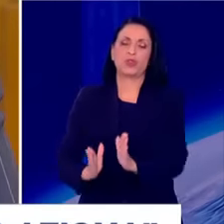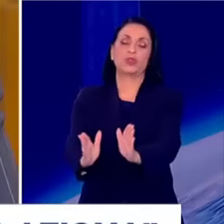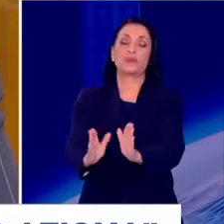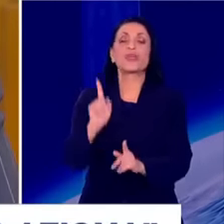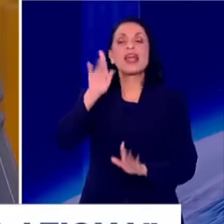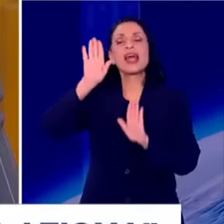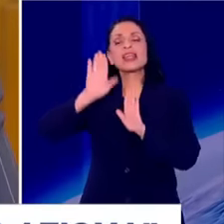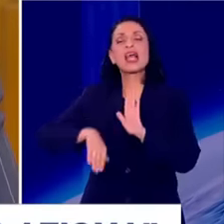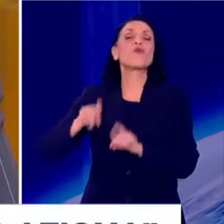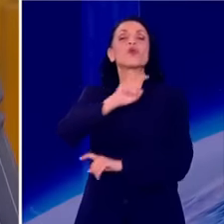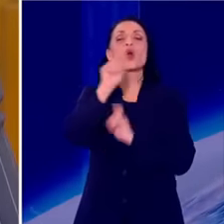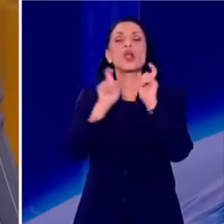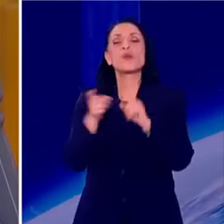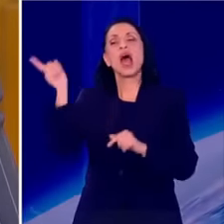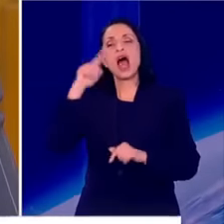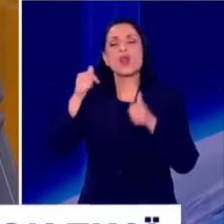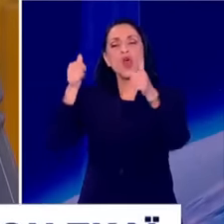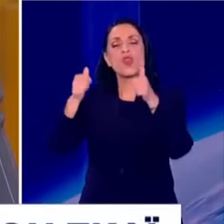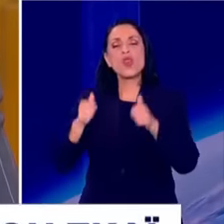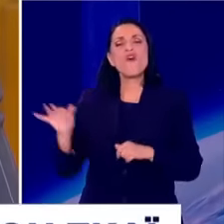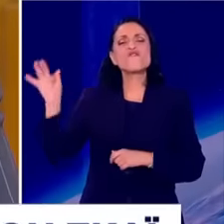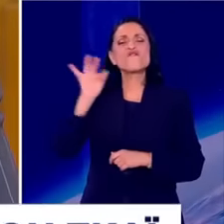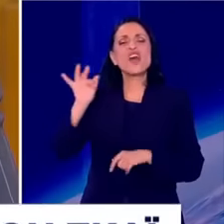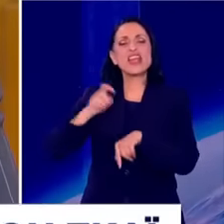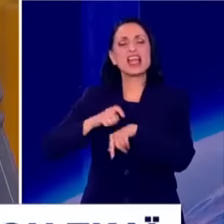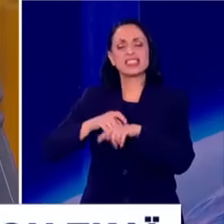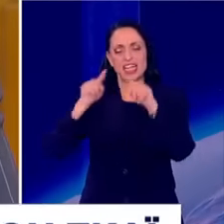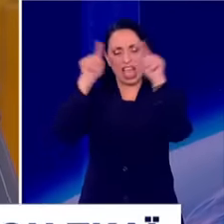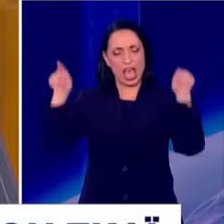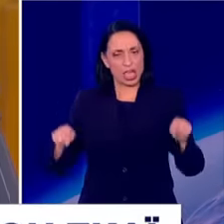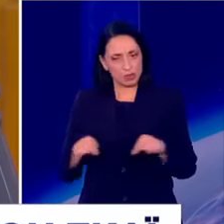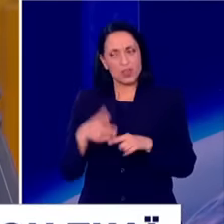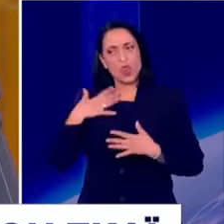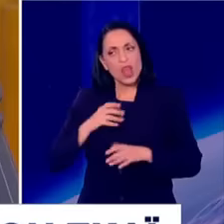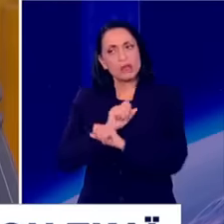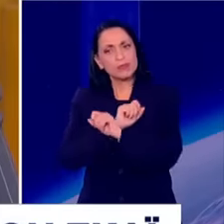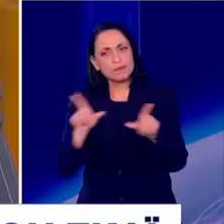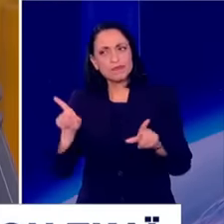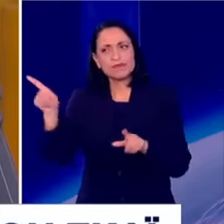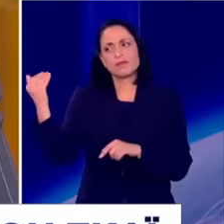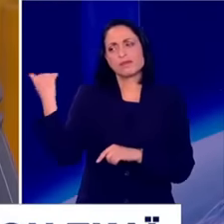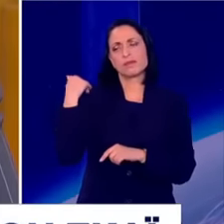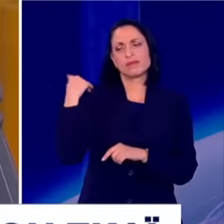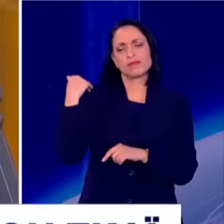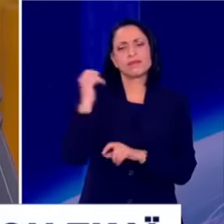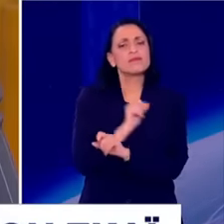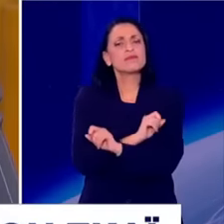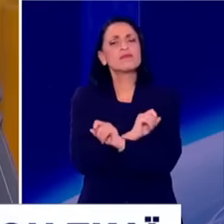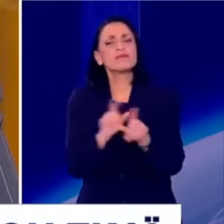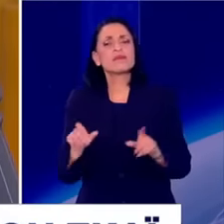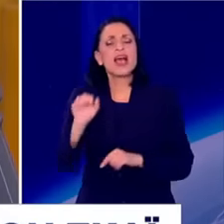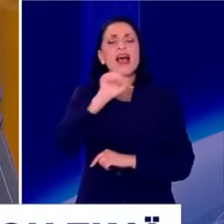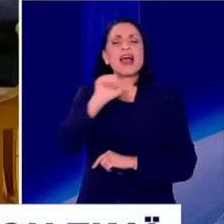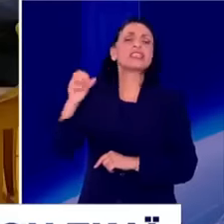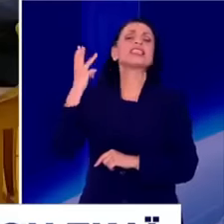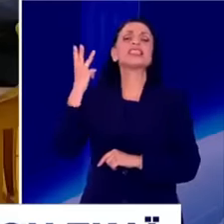που αφορά ένα άλλο δημοσίευμα των Financial Times που μας φέρει να στέλνουμε ή να μας ζητάνε να στέλνουμε